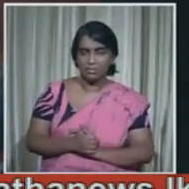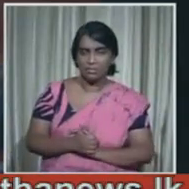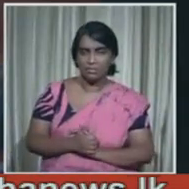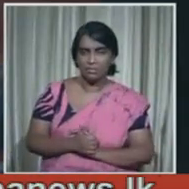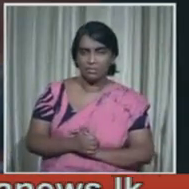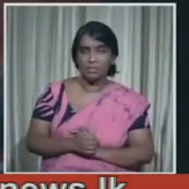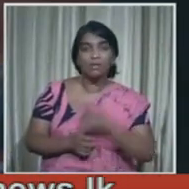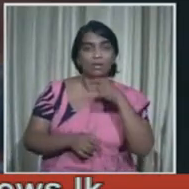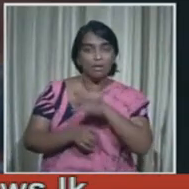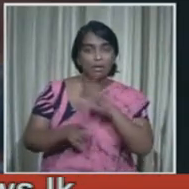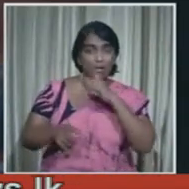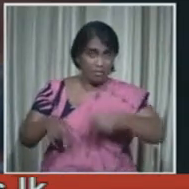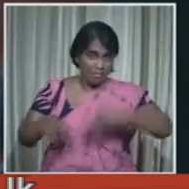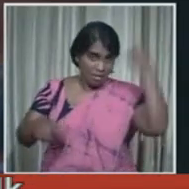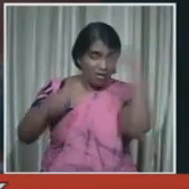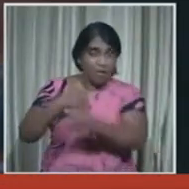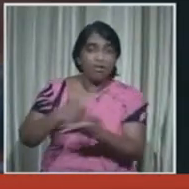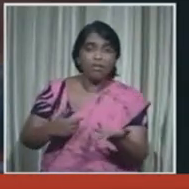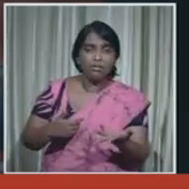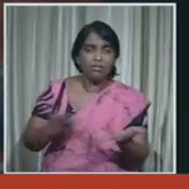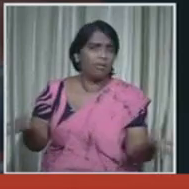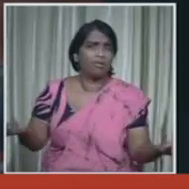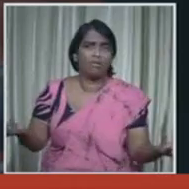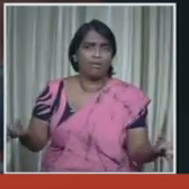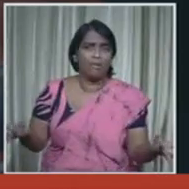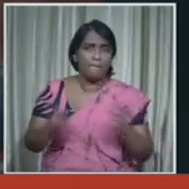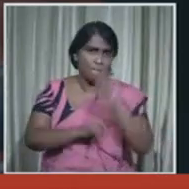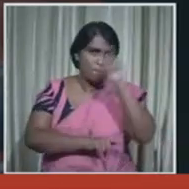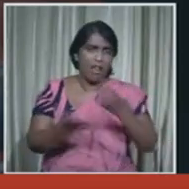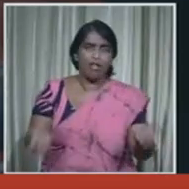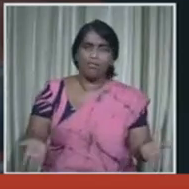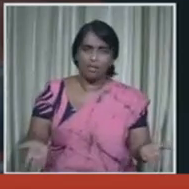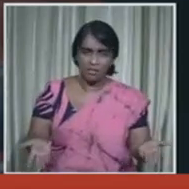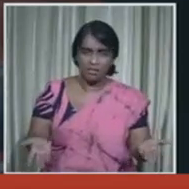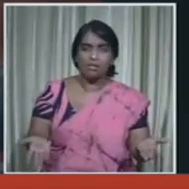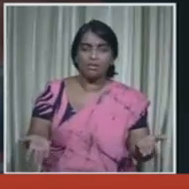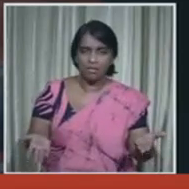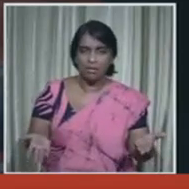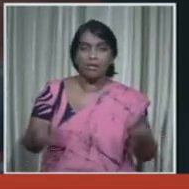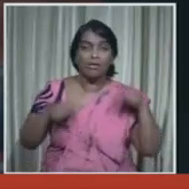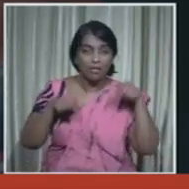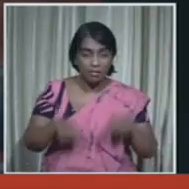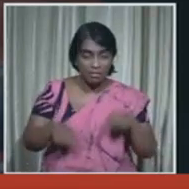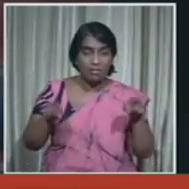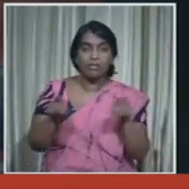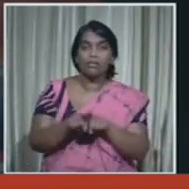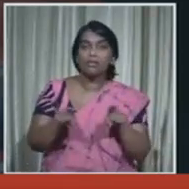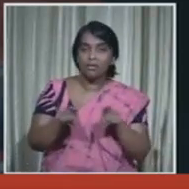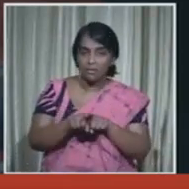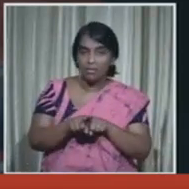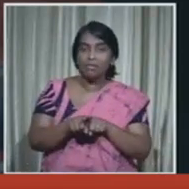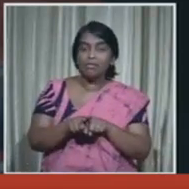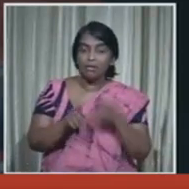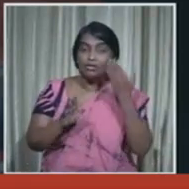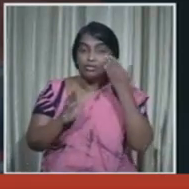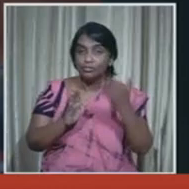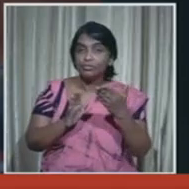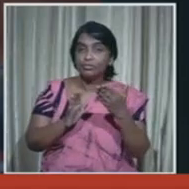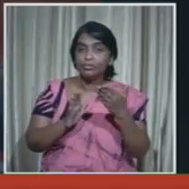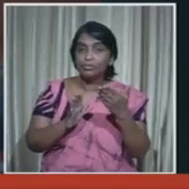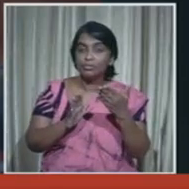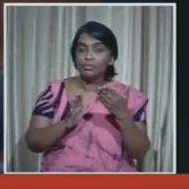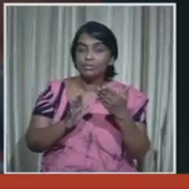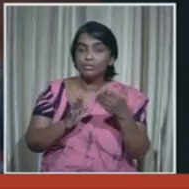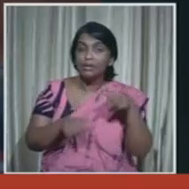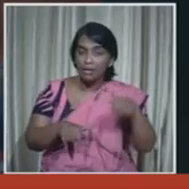ඉතින් මෙතන ගහන එක ඔව් මෙතන ගහන එක මොකද්ද මේ වෙන්නේ ඒ නිසා ගරු කතා නායකතුමනි මෙන්න මේ මේක අස්ස අපි දැක්ක ප්‍රජා මේ